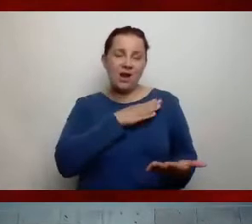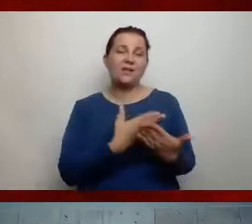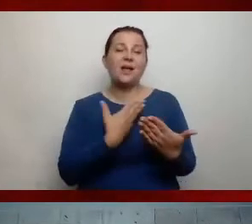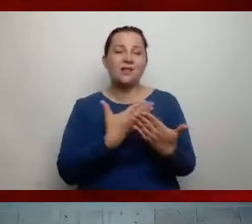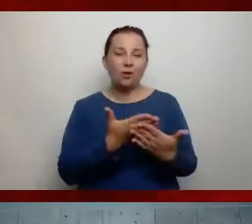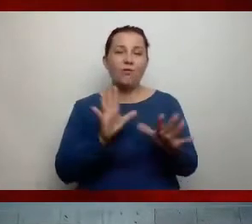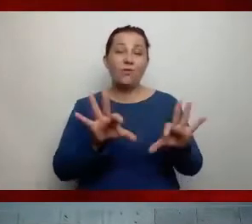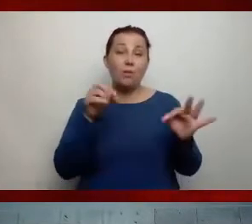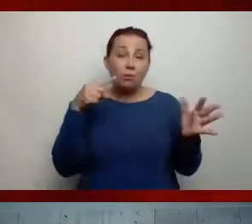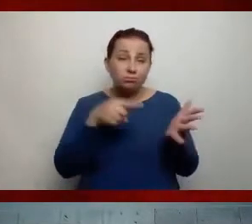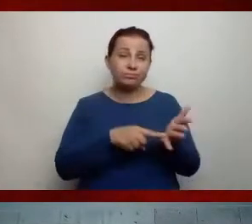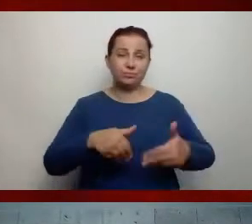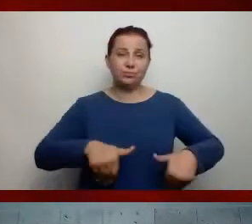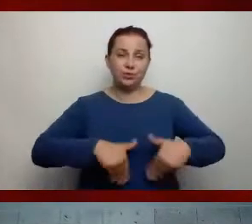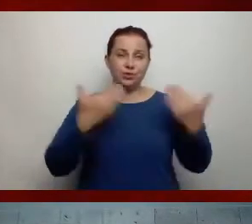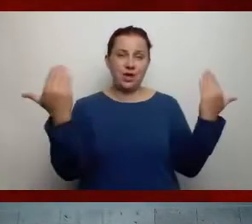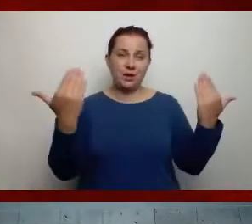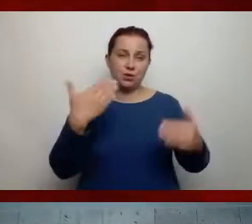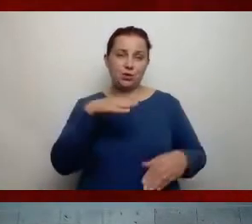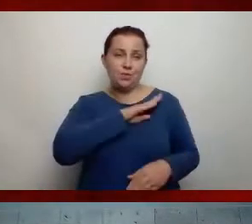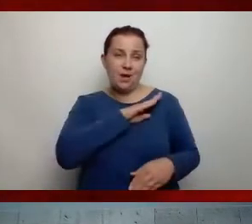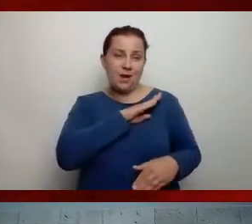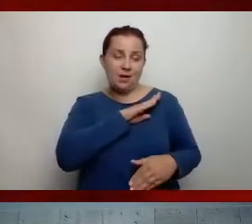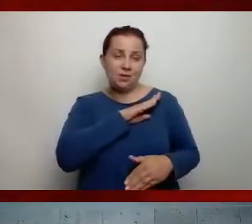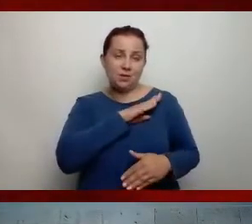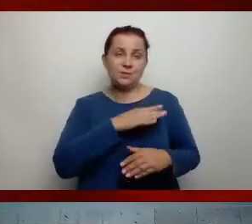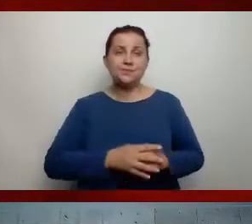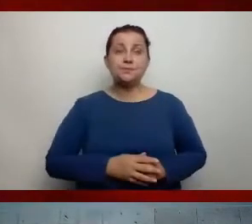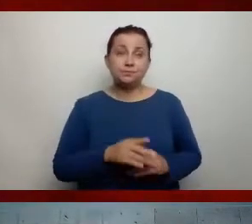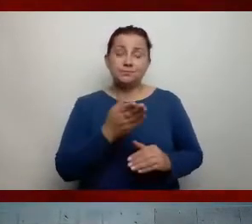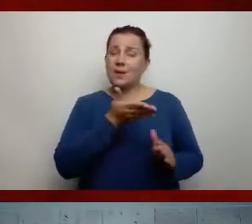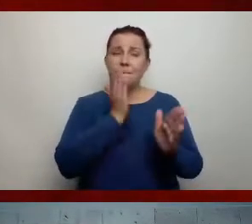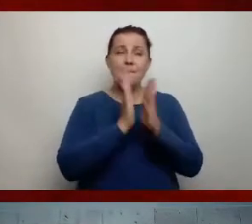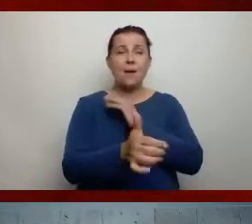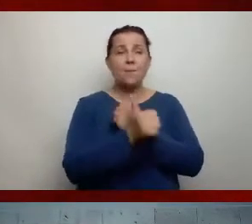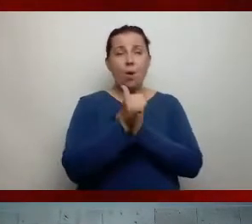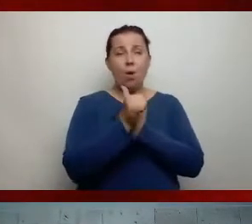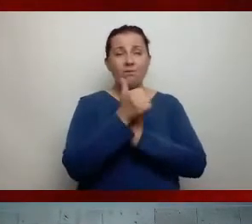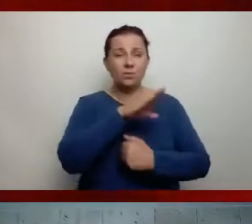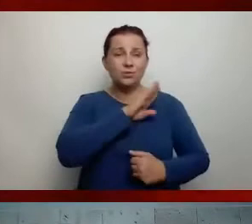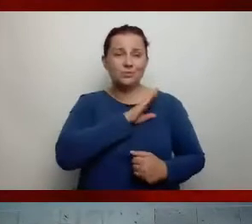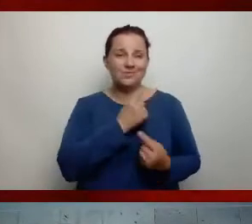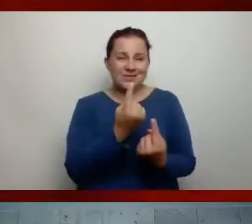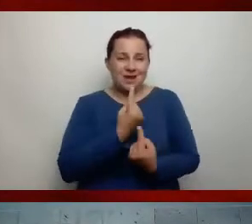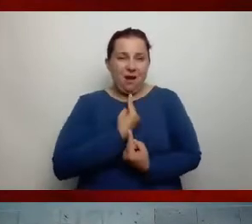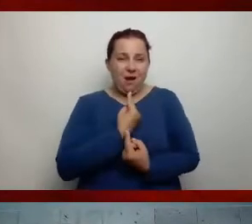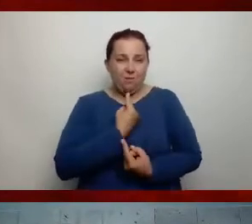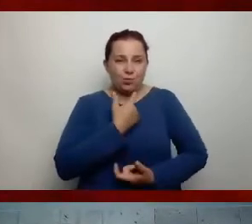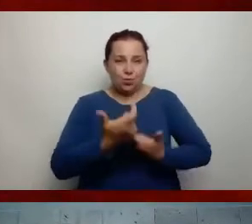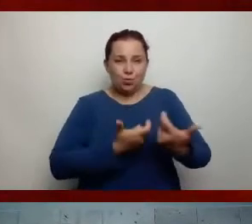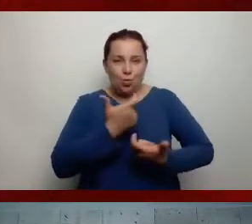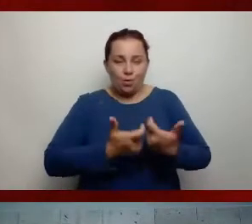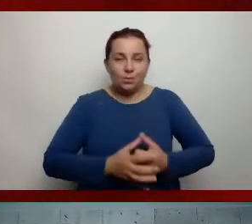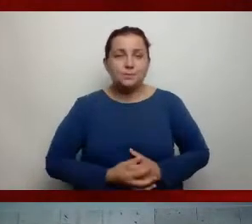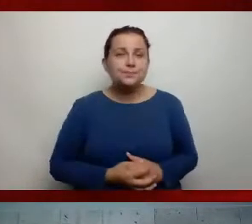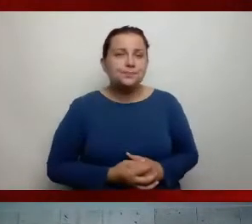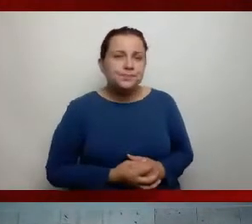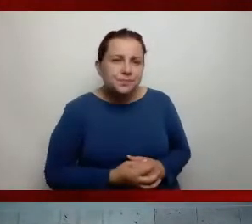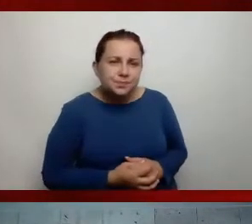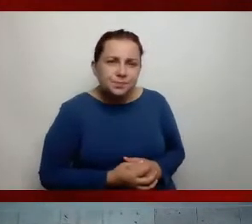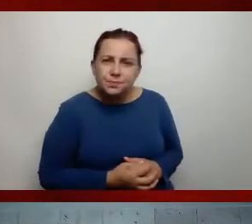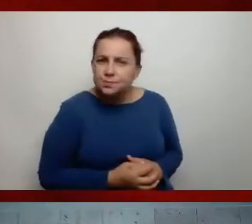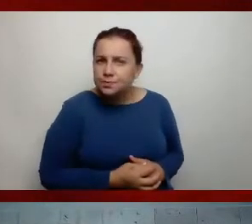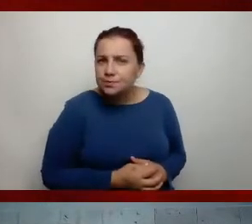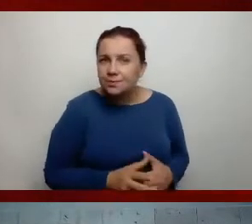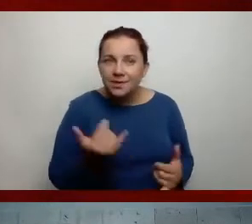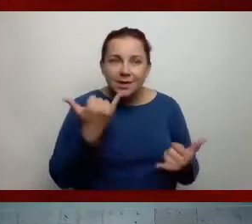ten dzień i to mogło stać się bezpośrednią przyczyną popełnienia samobójstwa. Znaczy, jeżeli pan,